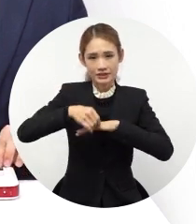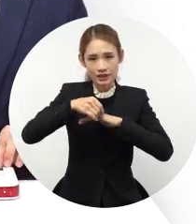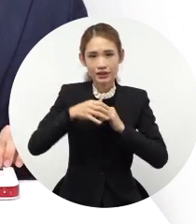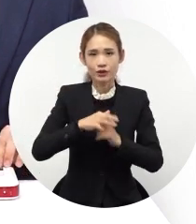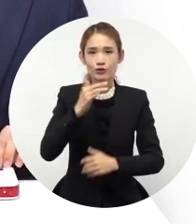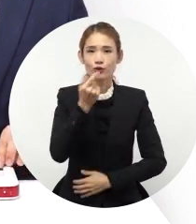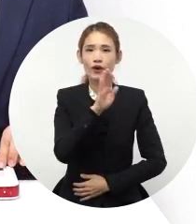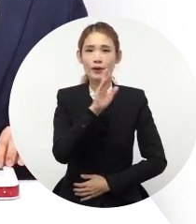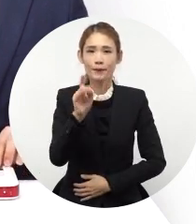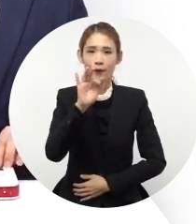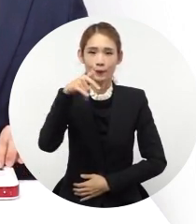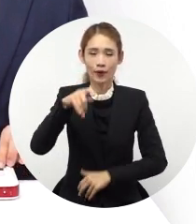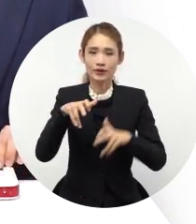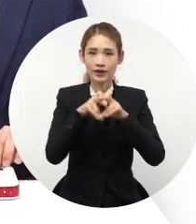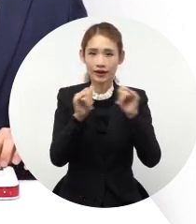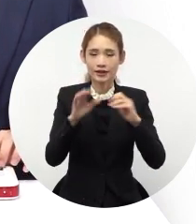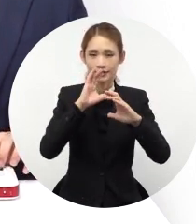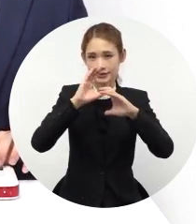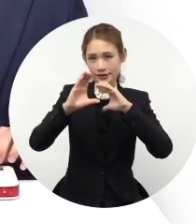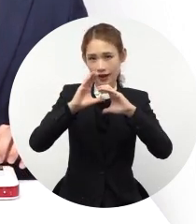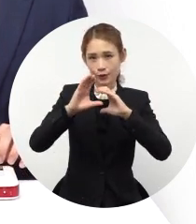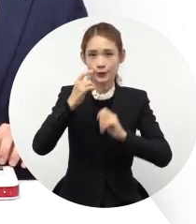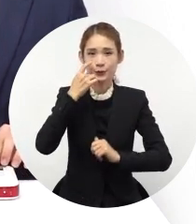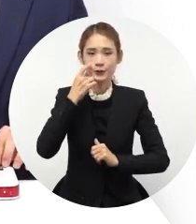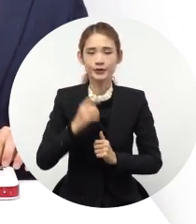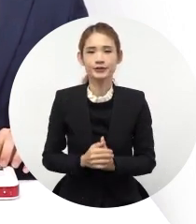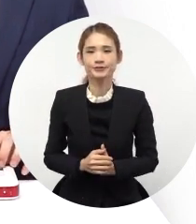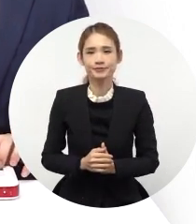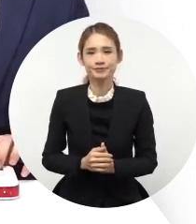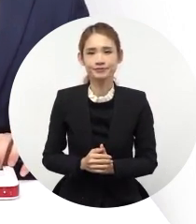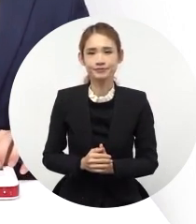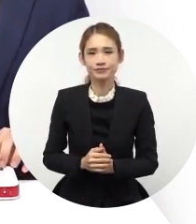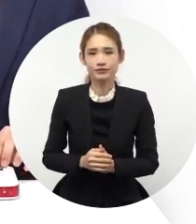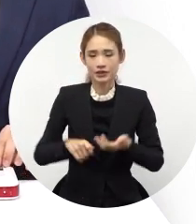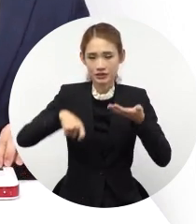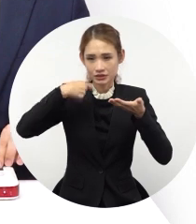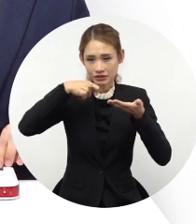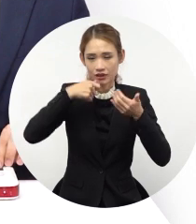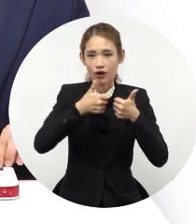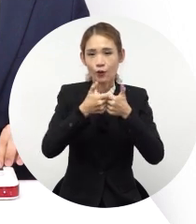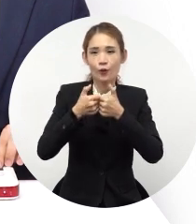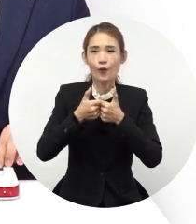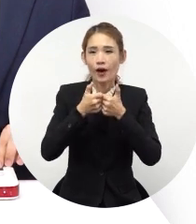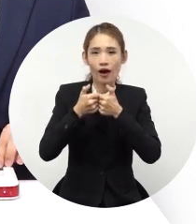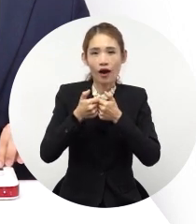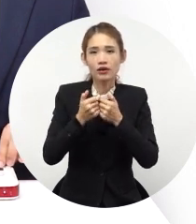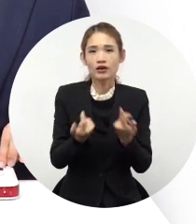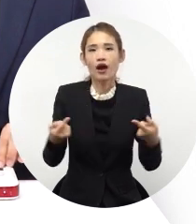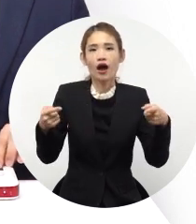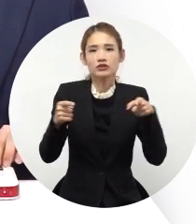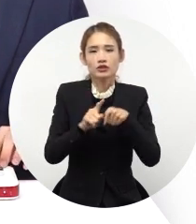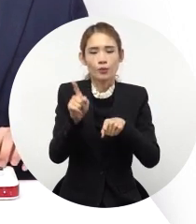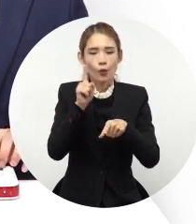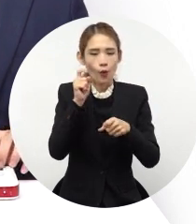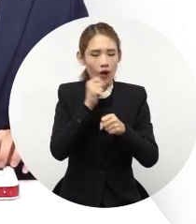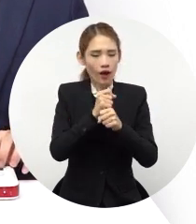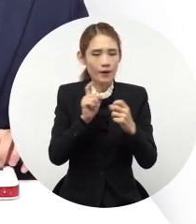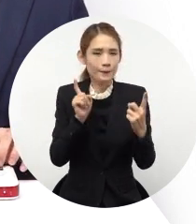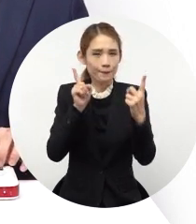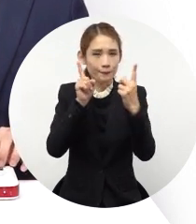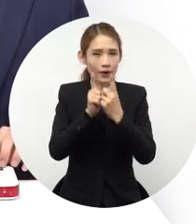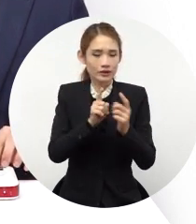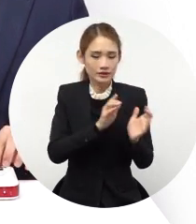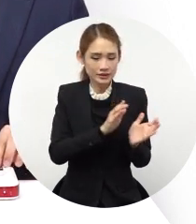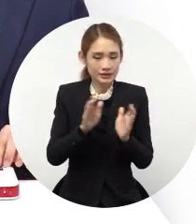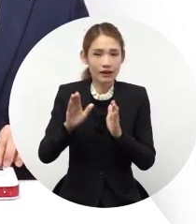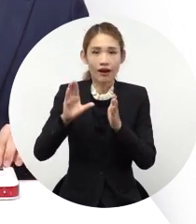뇌병변 장애인과의 의사소통에 대해서 이야기를 해보겠습니다. 식당이나 회의 이런 같이 무언가를 만나서